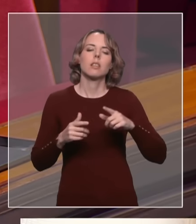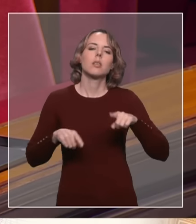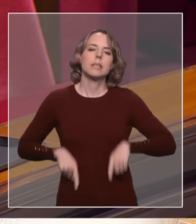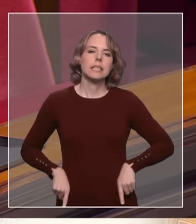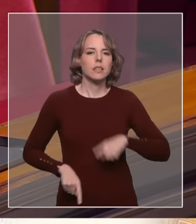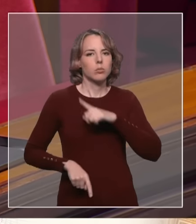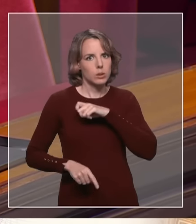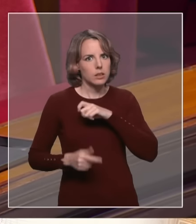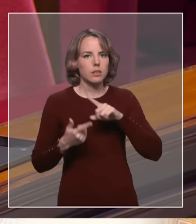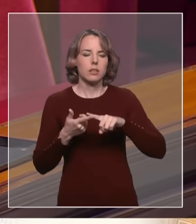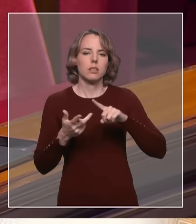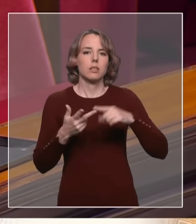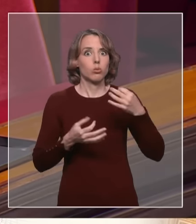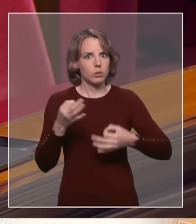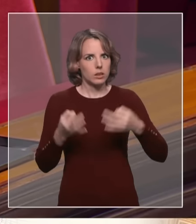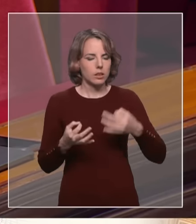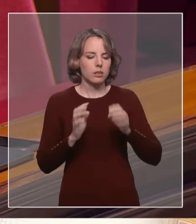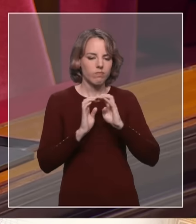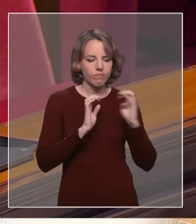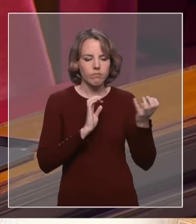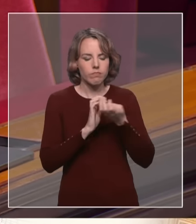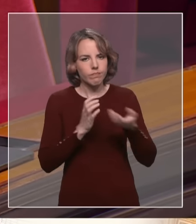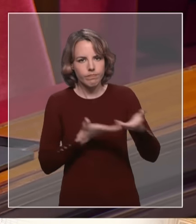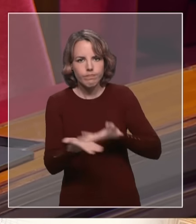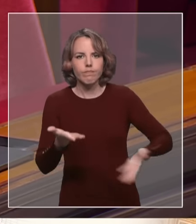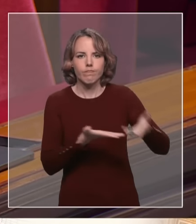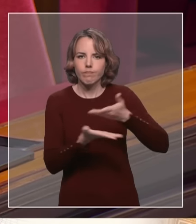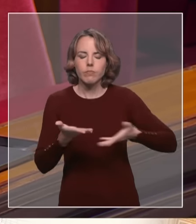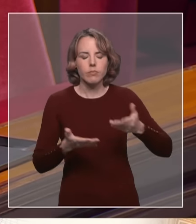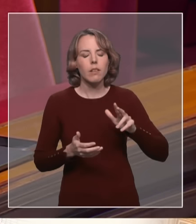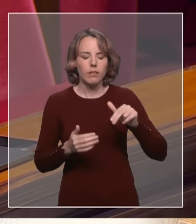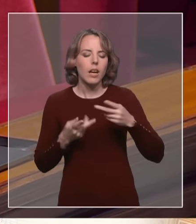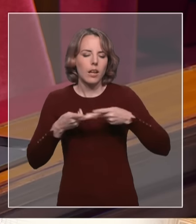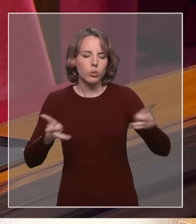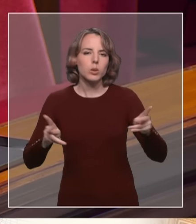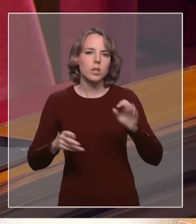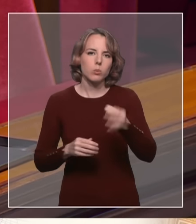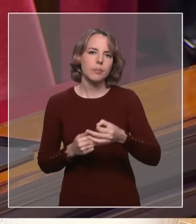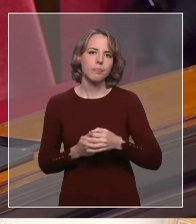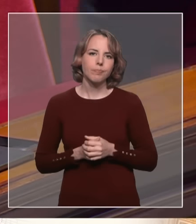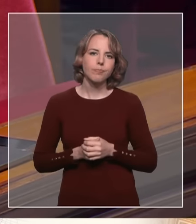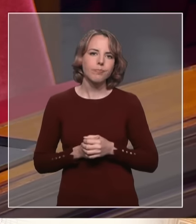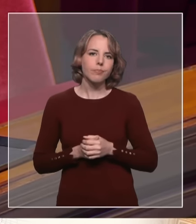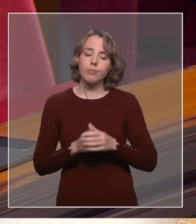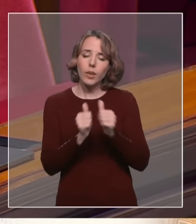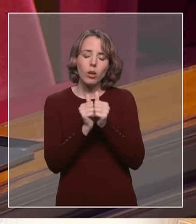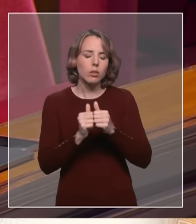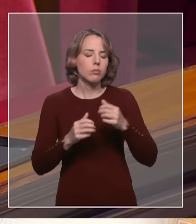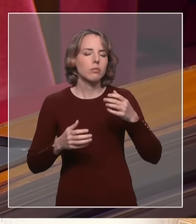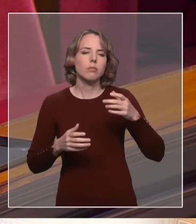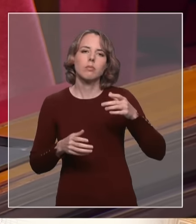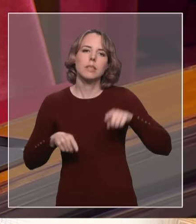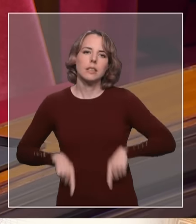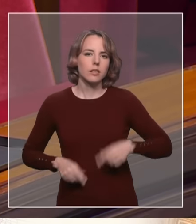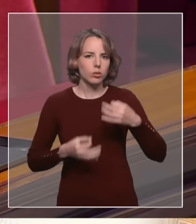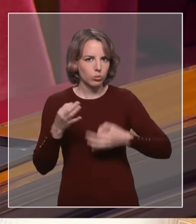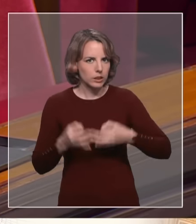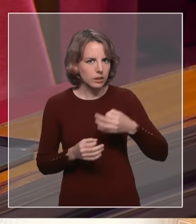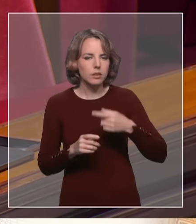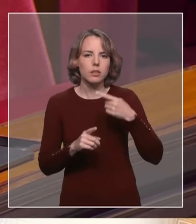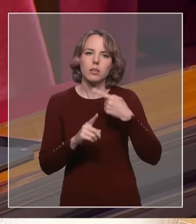de la Justice pour avancer sur ce sujet et que des annonces seront faites dans un déplacement commun du garde des Sceaux et du ministre de l'Intérieur